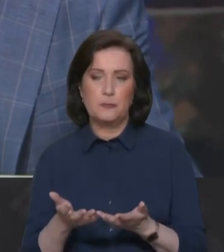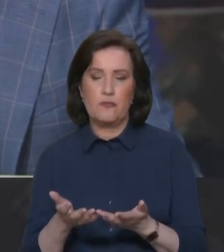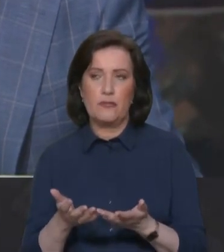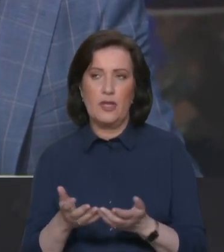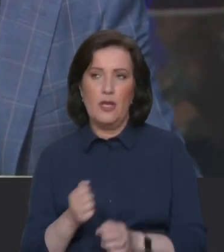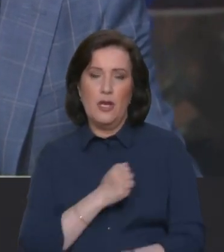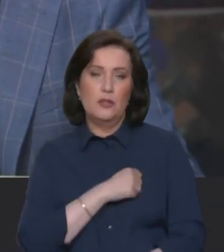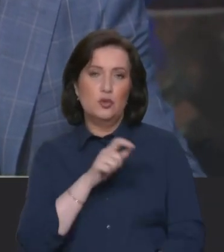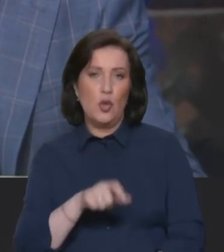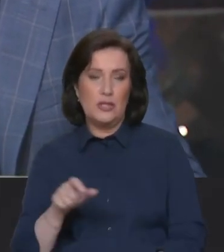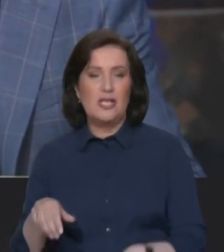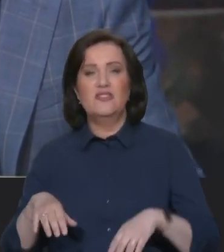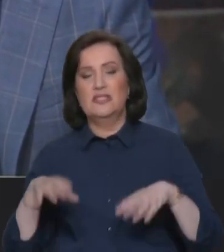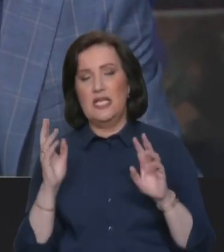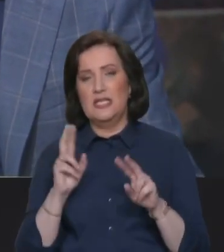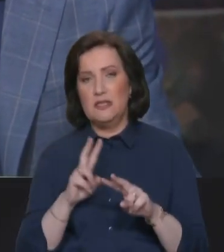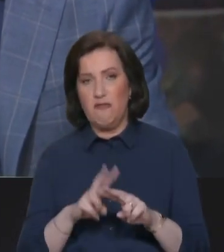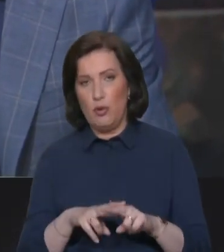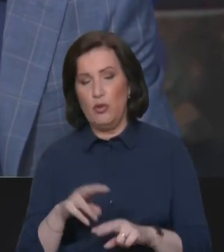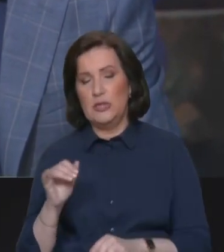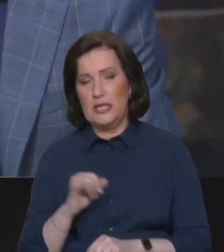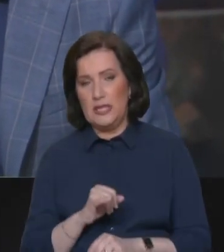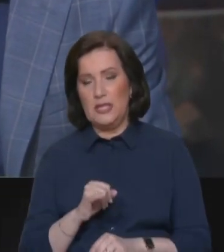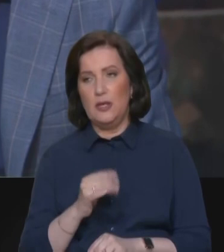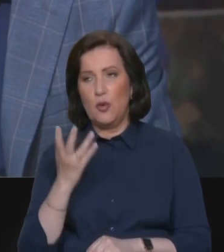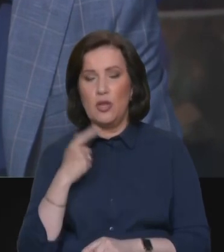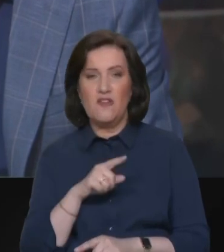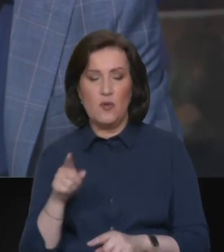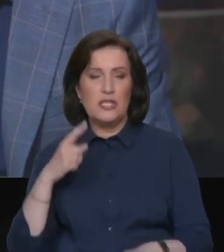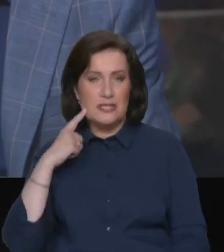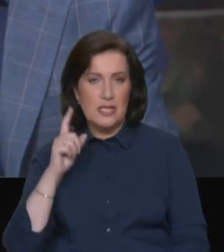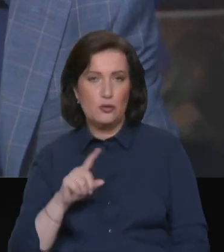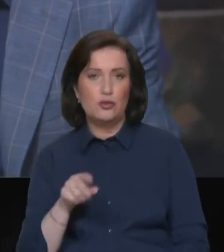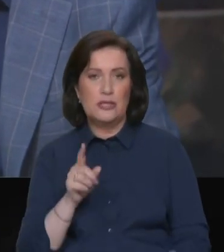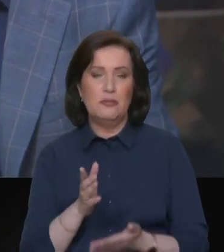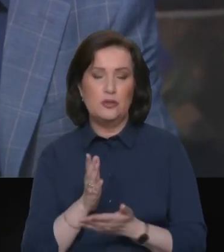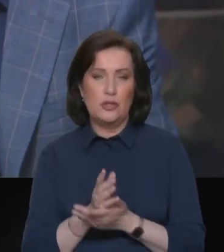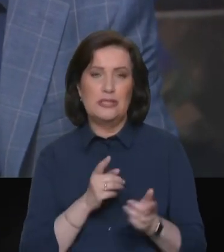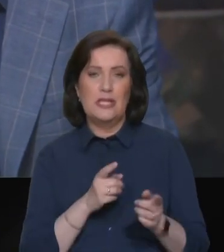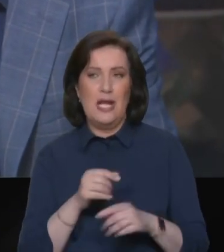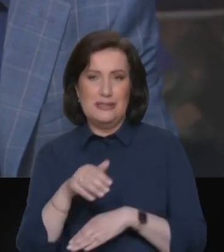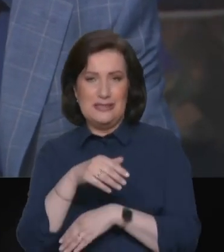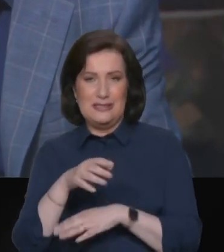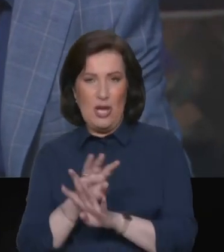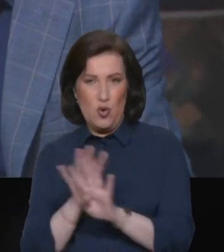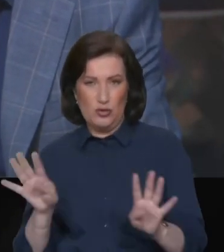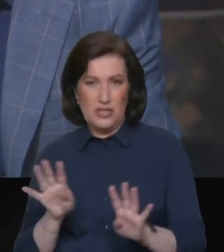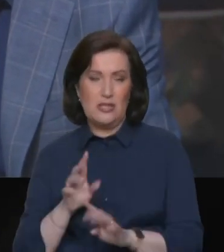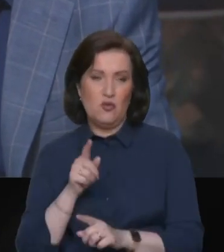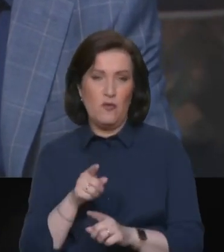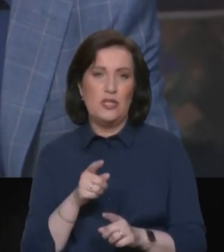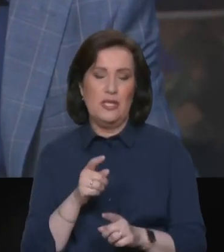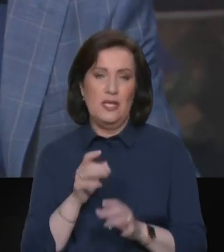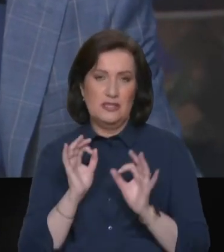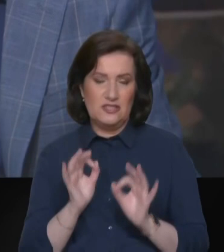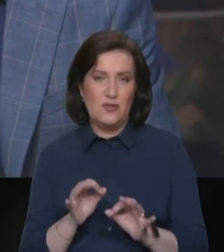кількість солдатів здається в полон, і, скажімо, коли вони знають, що за ними стоїть загороджувальний загон, то, загін, то вони,